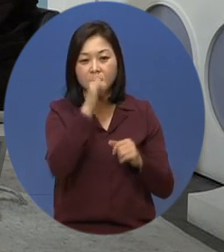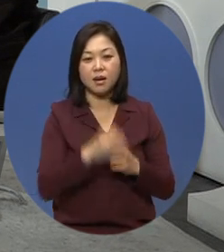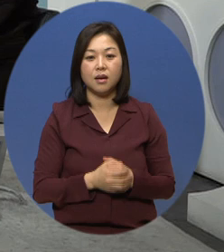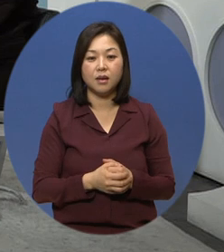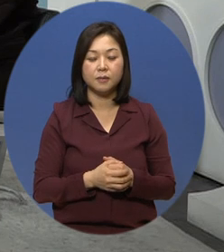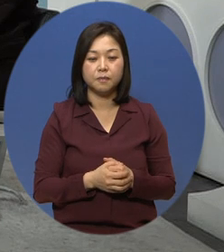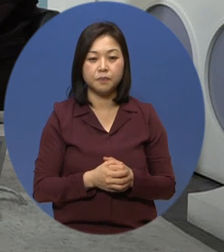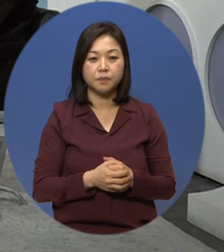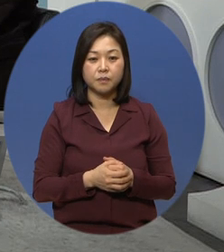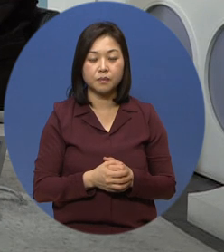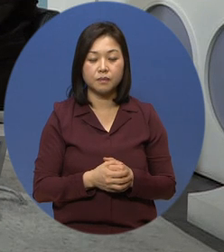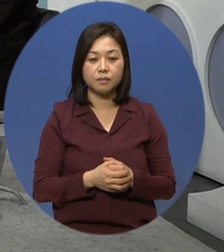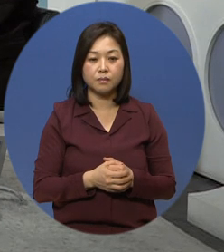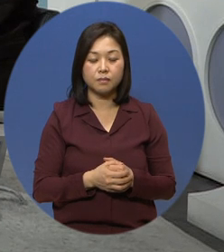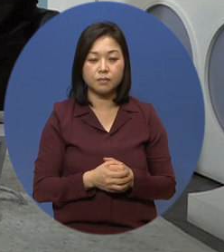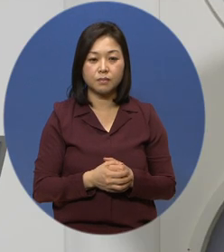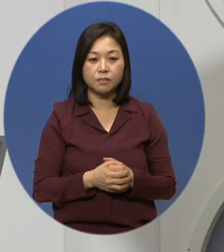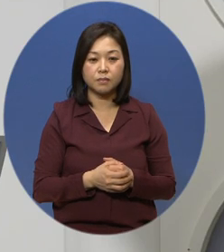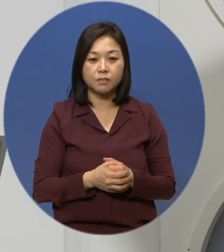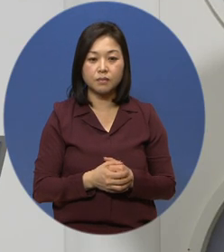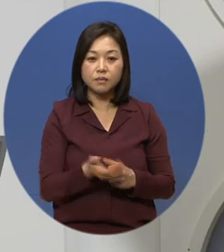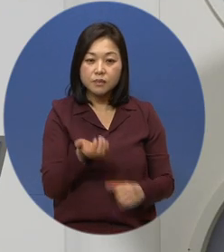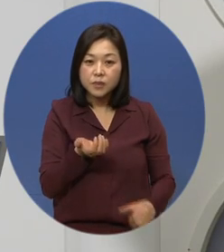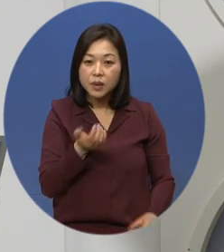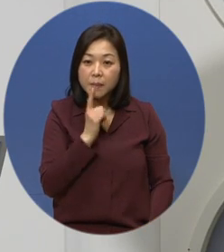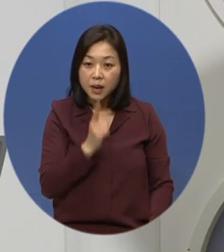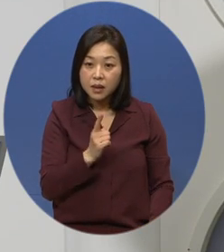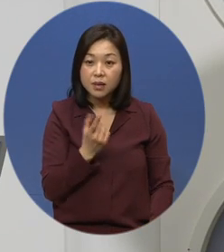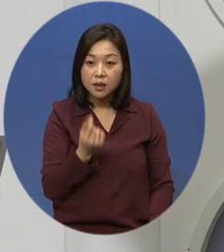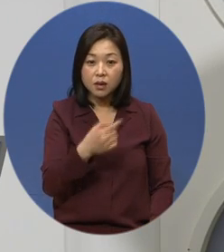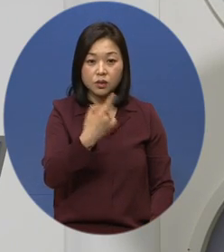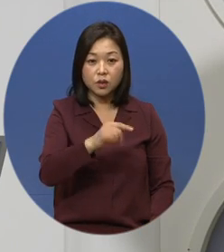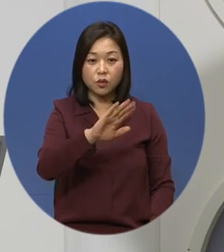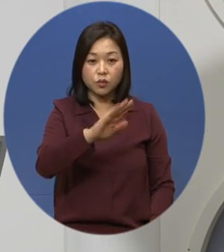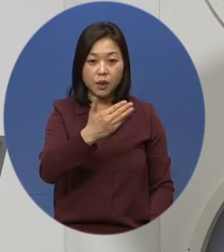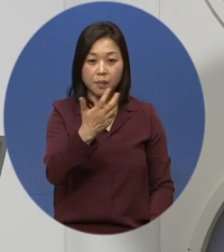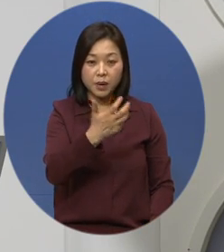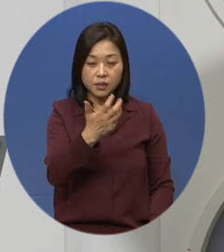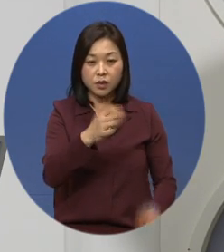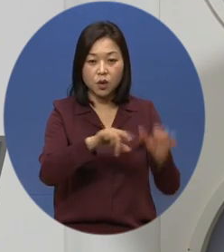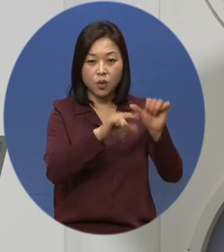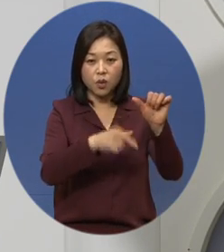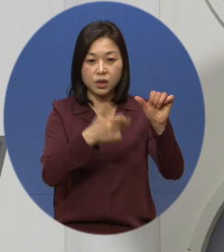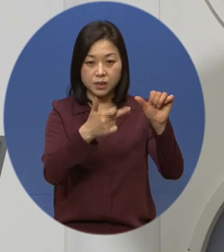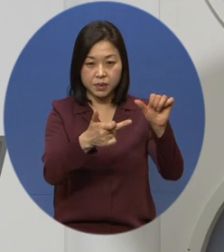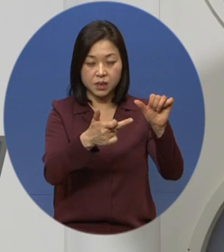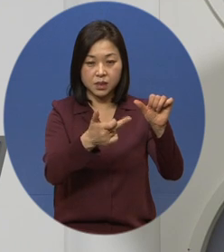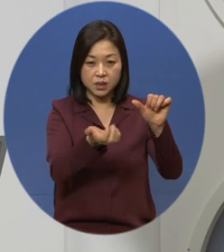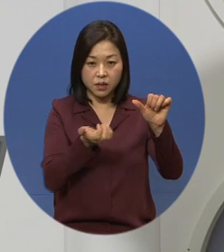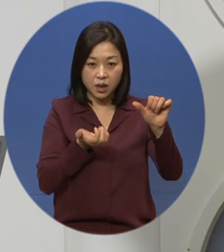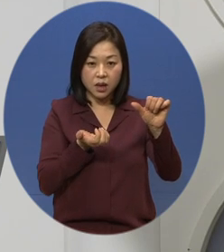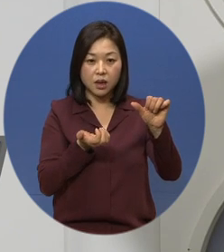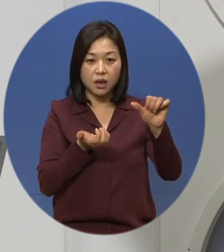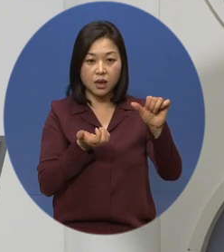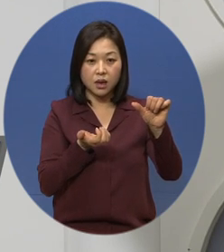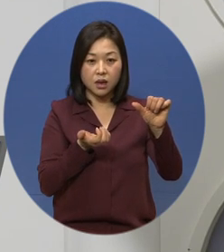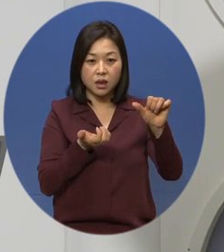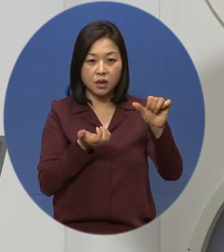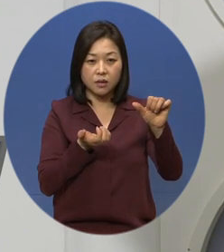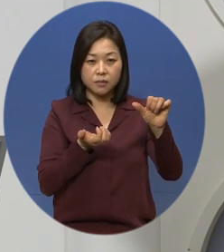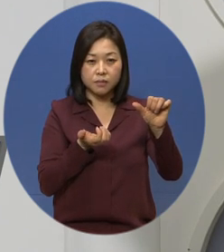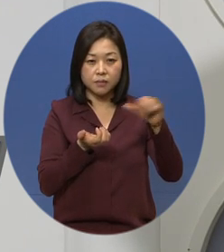있어요 예 어 제가 아까 말씀하셨던 80년도 5월 17일 전까지 어